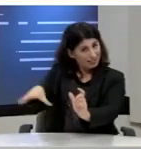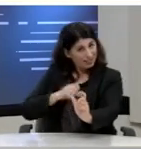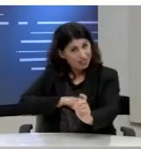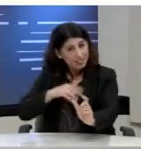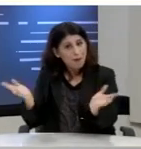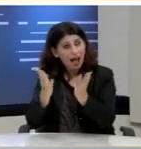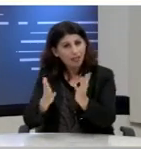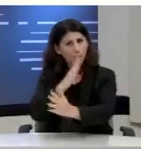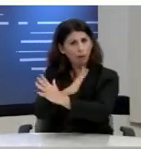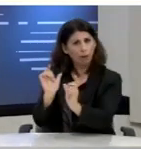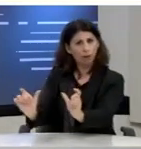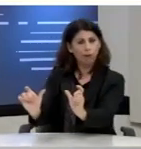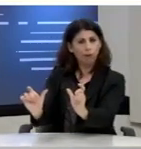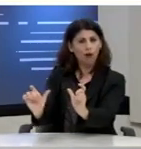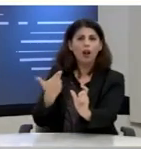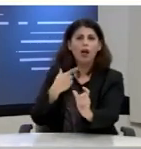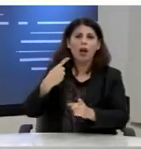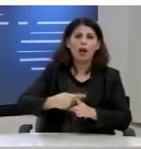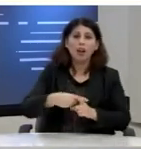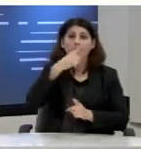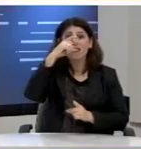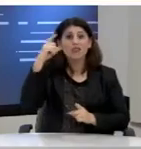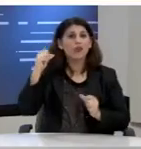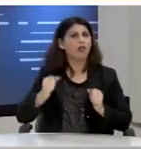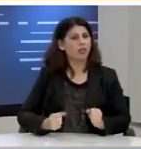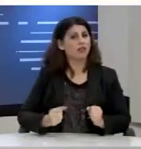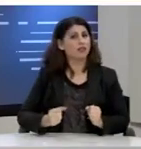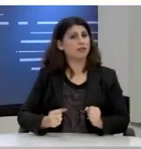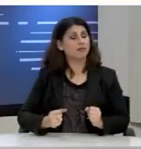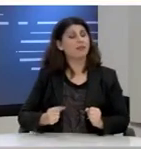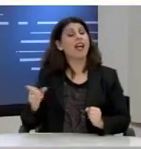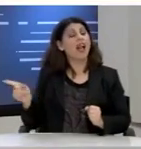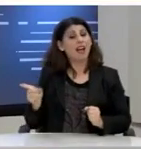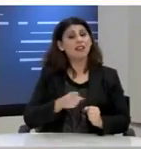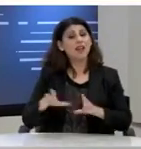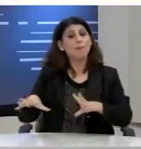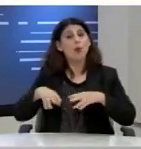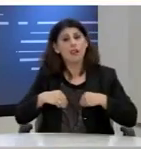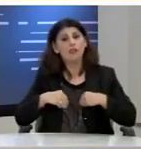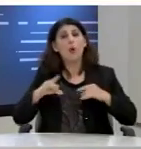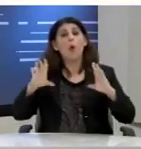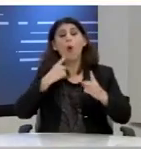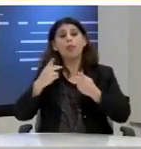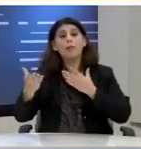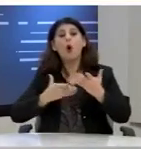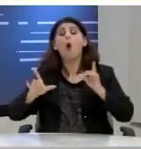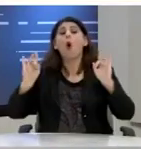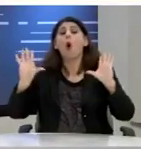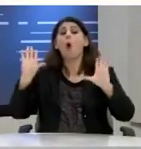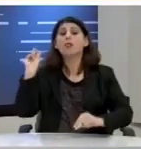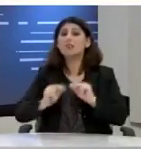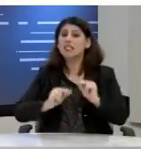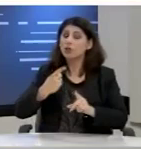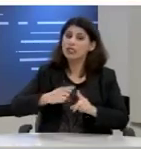εμπάργο? Ή βρέθηκε η χώρα σε δύσκολη θέση και αποδεχτήκατε άνευ διαπραγμάτευσης και άνευ ψήφου στην